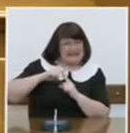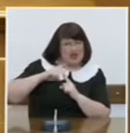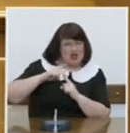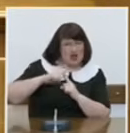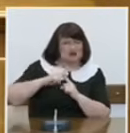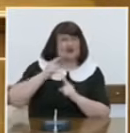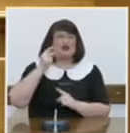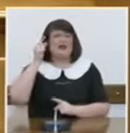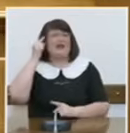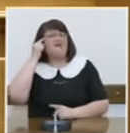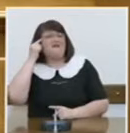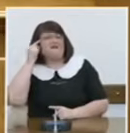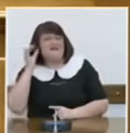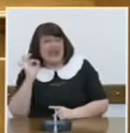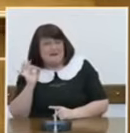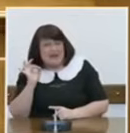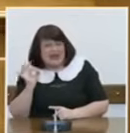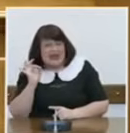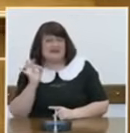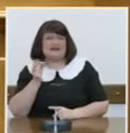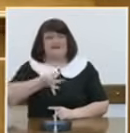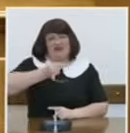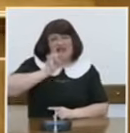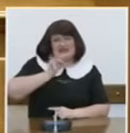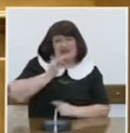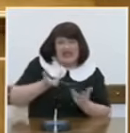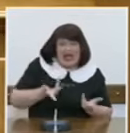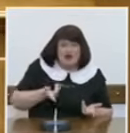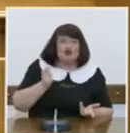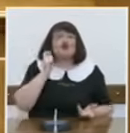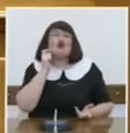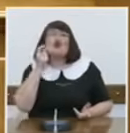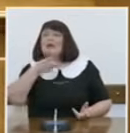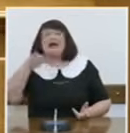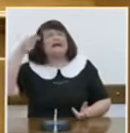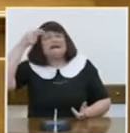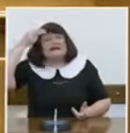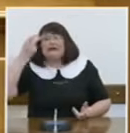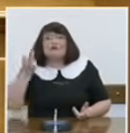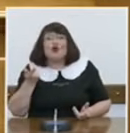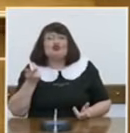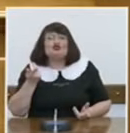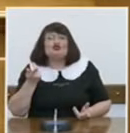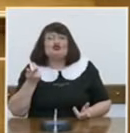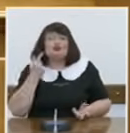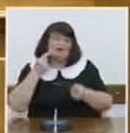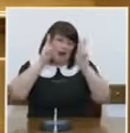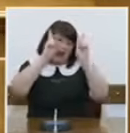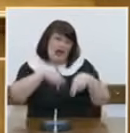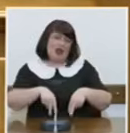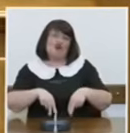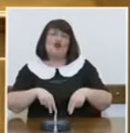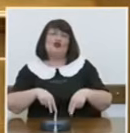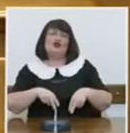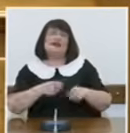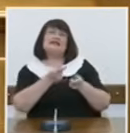Φιλιππινέζος, Βραζιλιάνος? Για πείτε μου εσείς. Αυτό αναγνωρίζει η επέσχυντη συμφωνία των